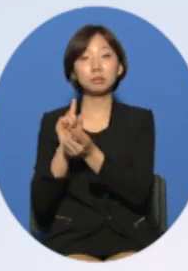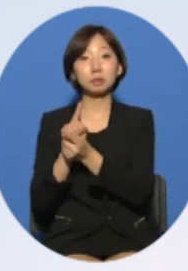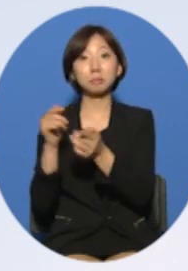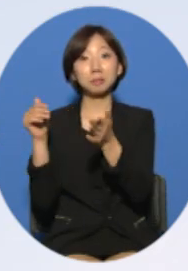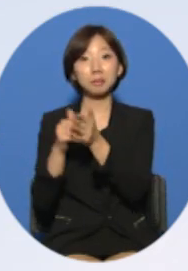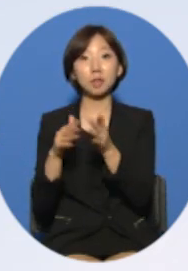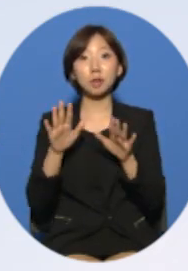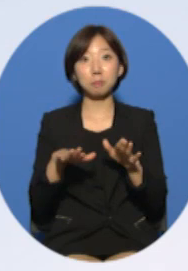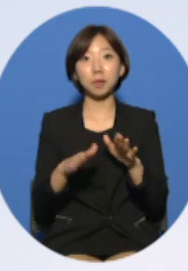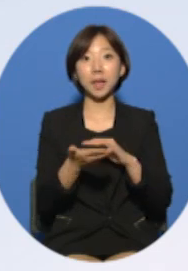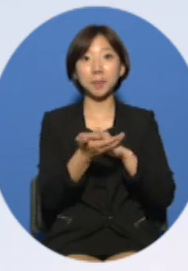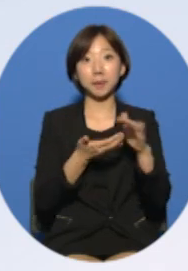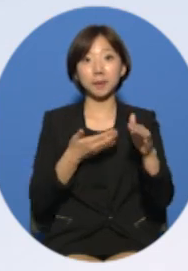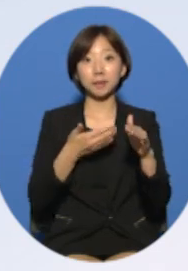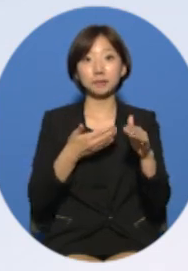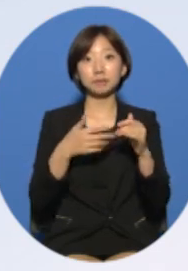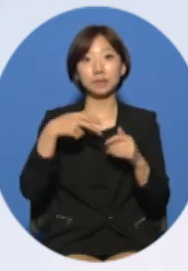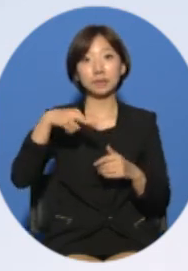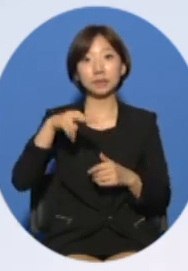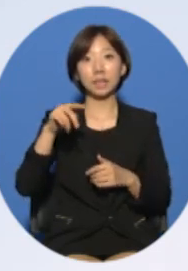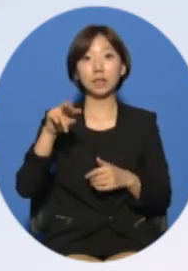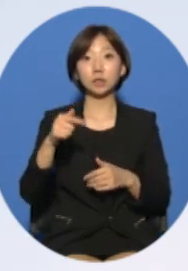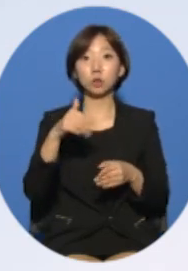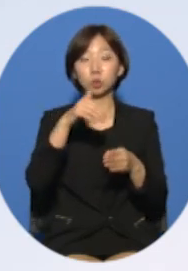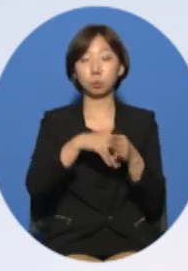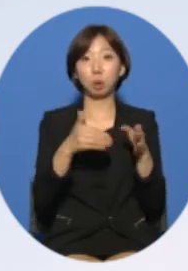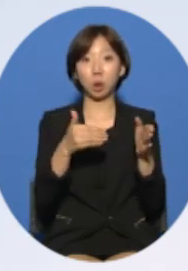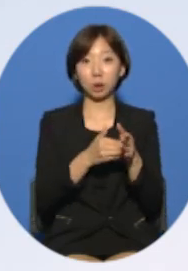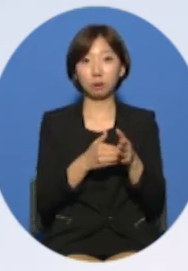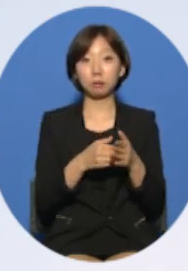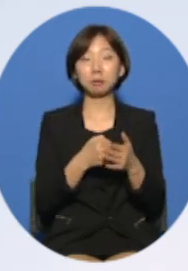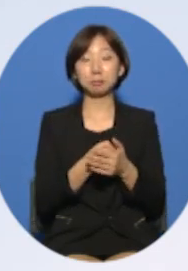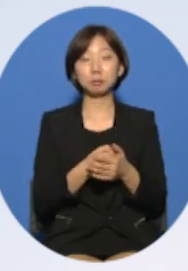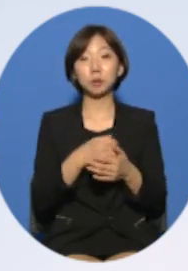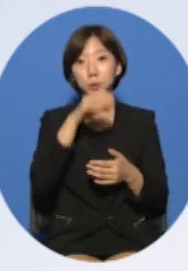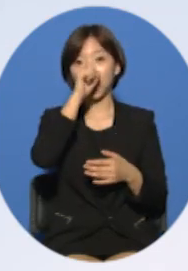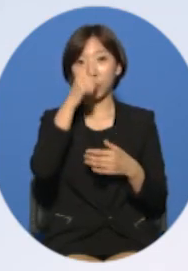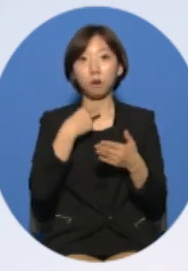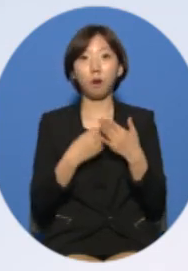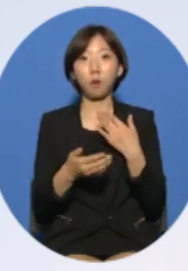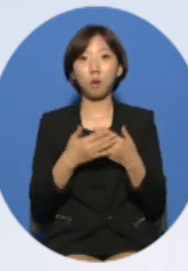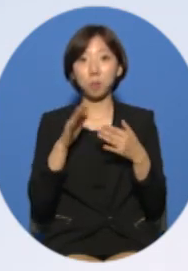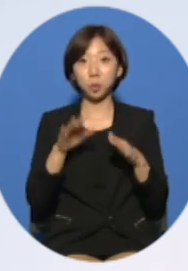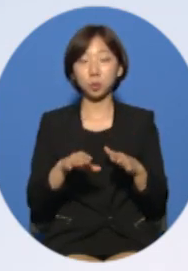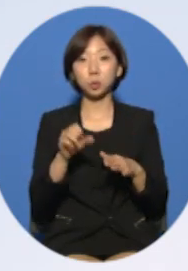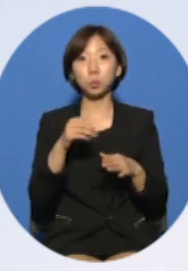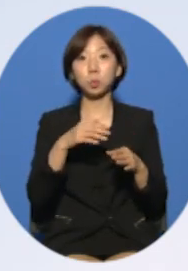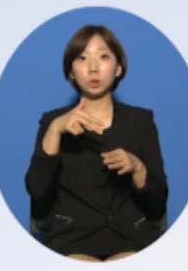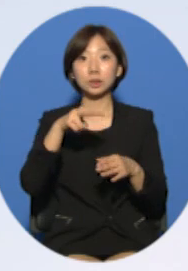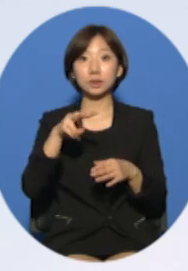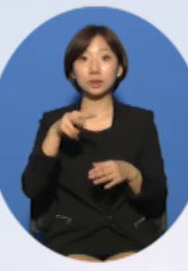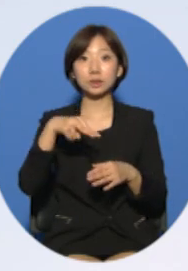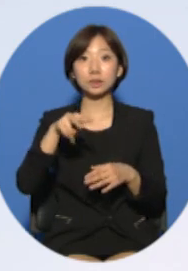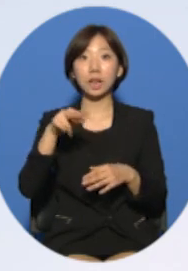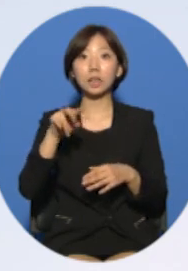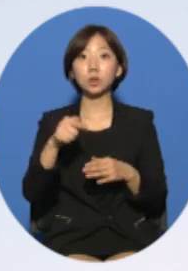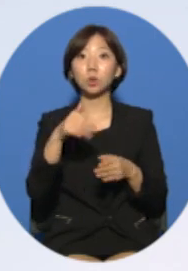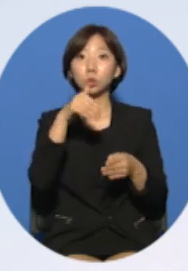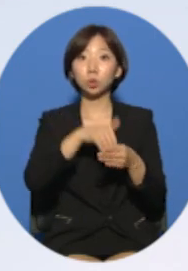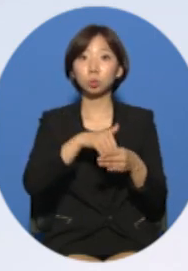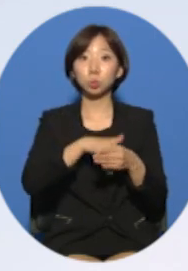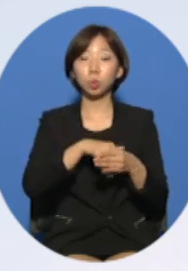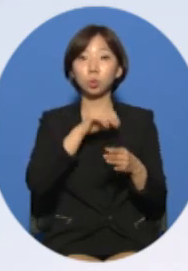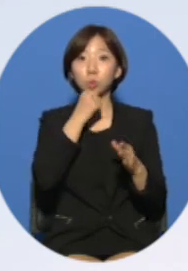참 편리하고 이번에 사전 투표율도 상당히 높았죠. 네. 네. 그래서 그런 거 보면 아주 높았죠. 네, 국민들이 그렇습니다. 이제 그 홍보도 많이 됐지만